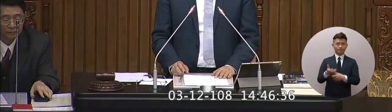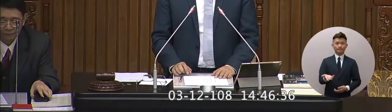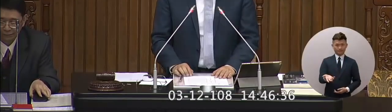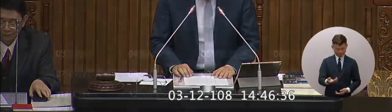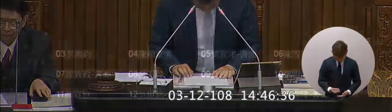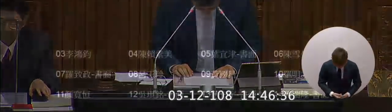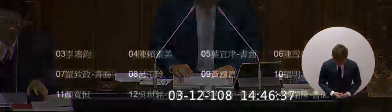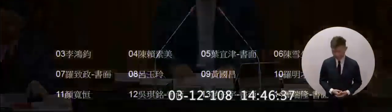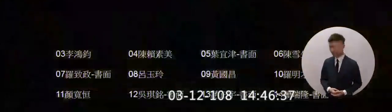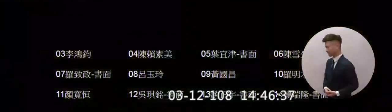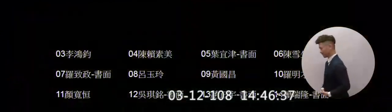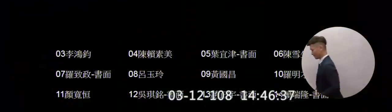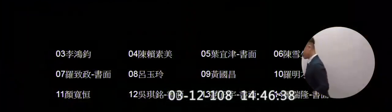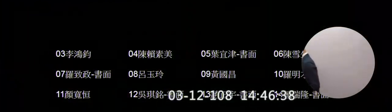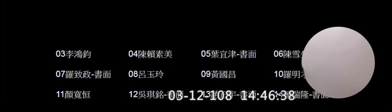接着请苏正清委员质询，询答时间为15分钟。